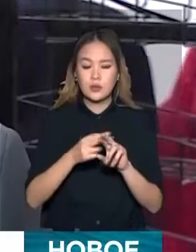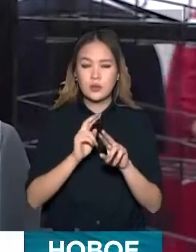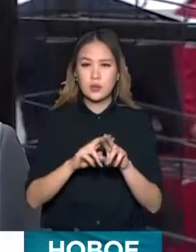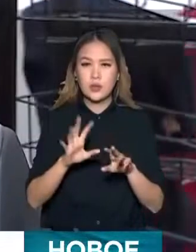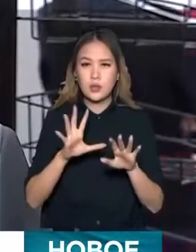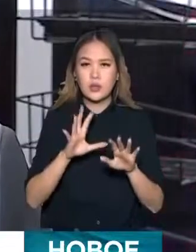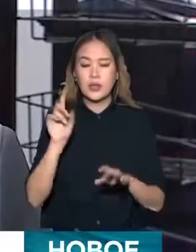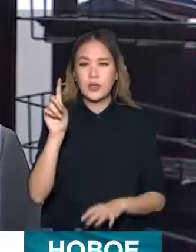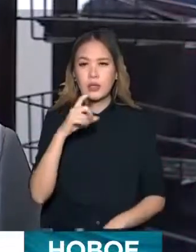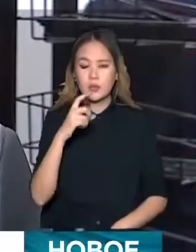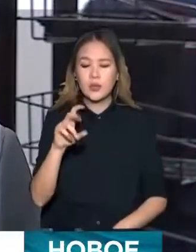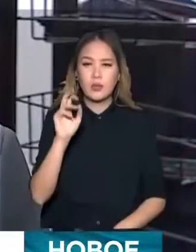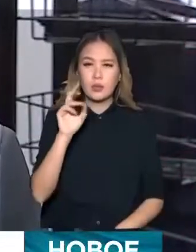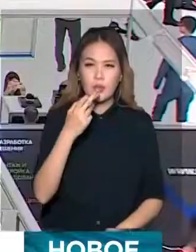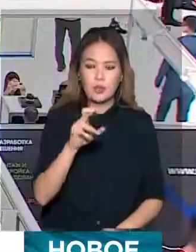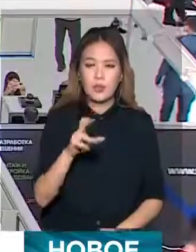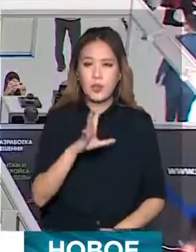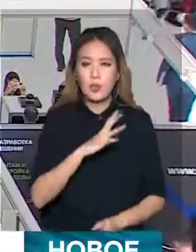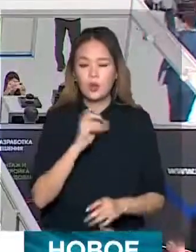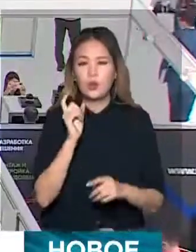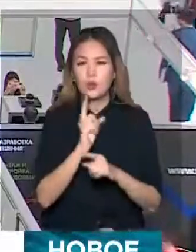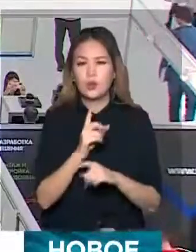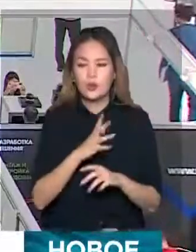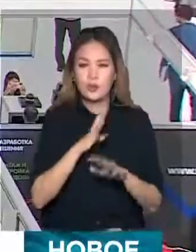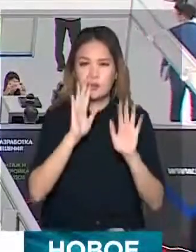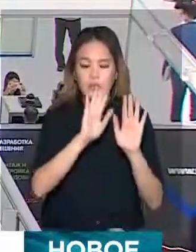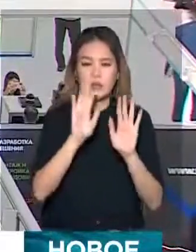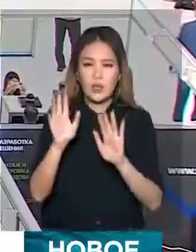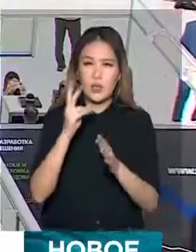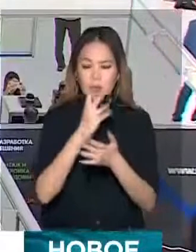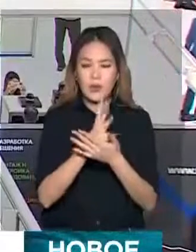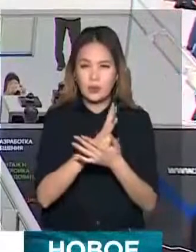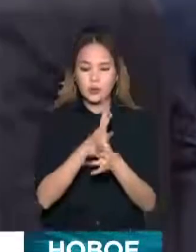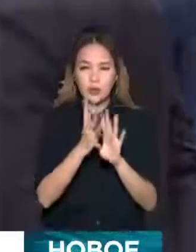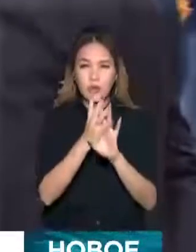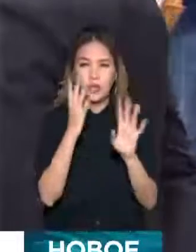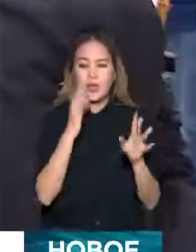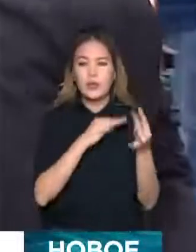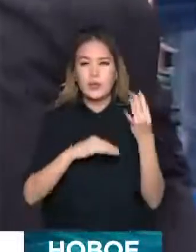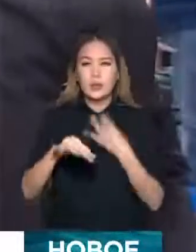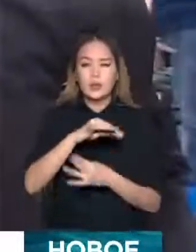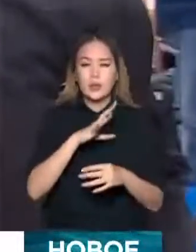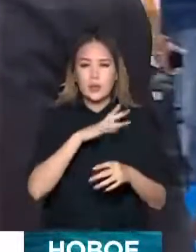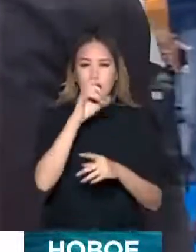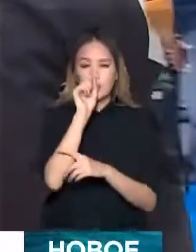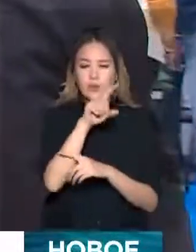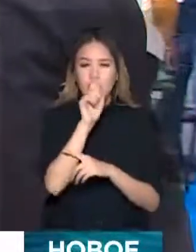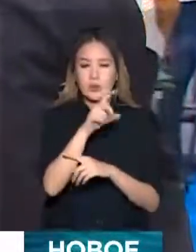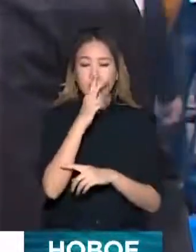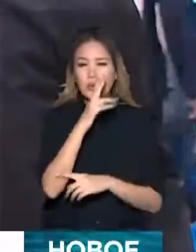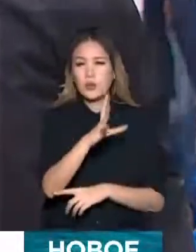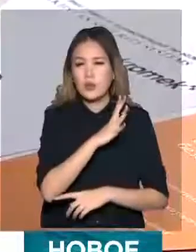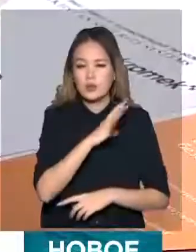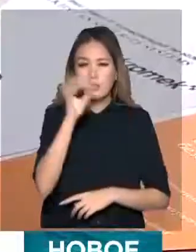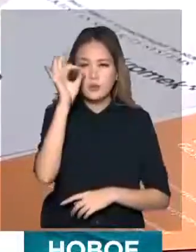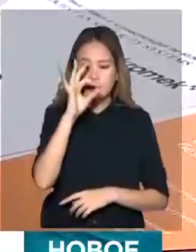радиационных, химических и биологических угроз. В итоге на выставке удалось выстроить диалог с потенциальными заказчиками, а также показать и увидеть